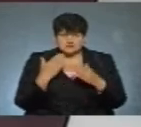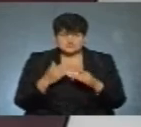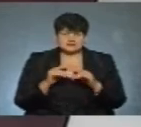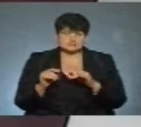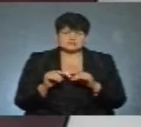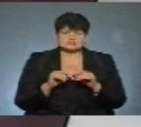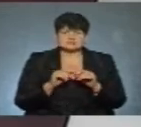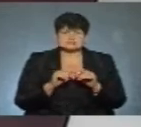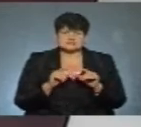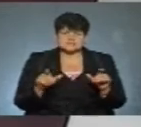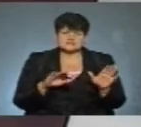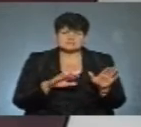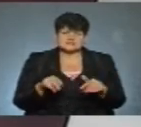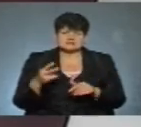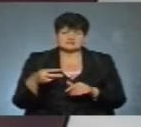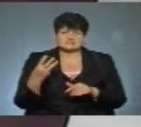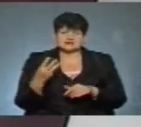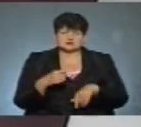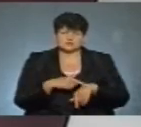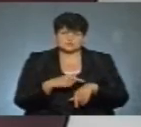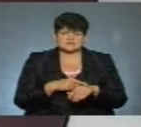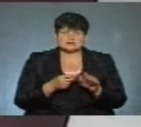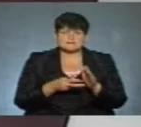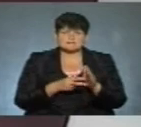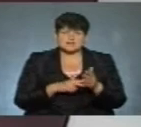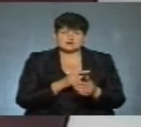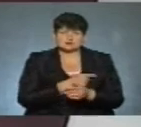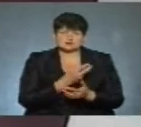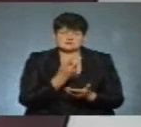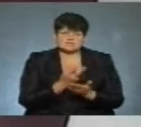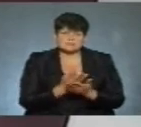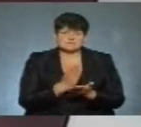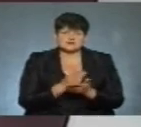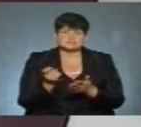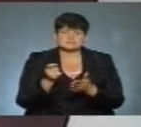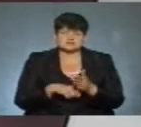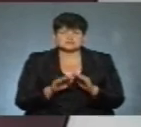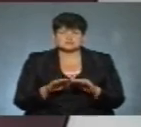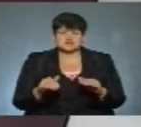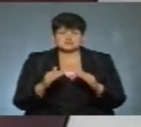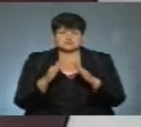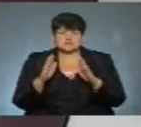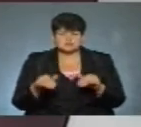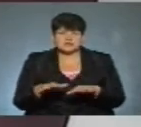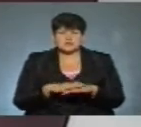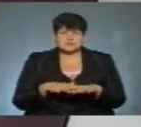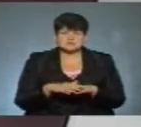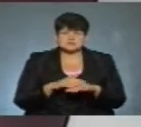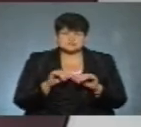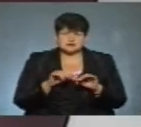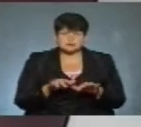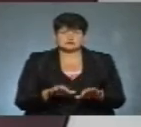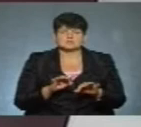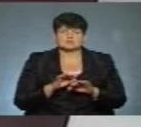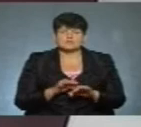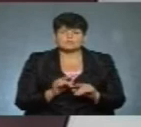і ресторанів після 23-ї години, планова госпіталізація, мали б закрити дитячі табори, а масові заходи проводити за умови